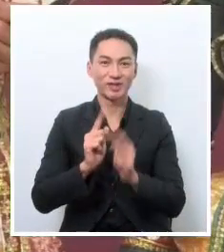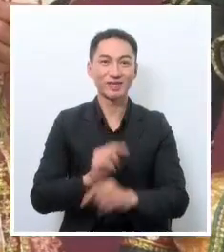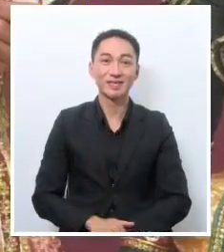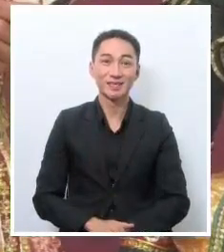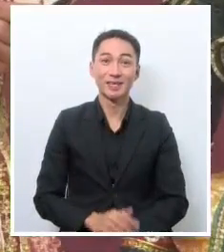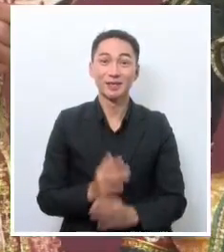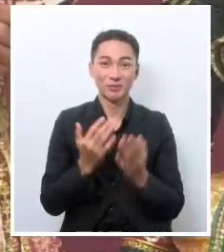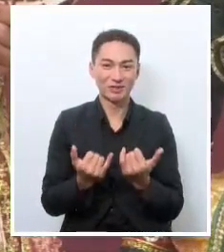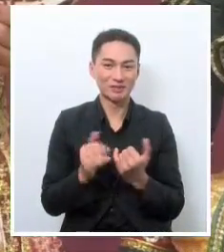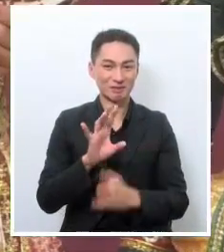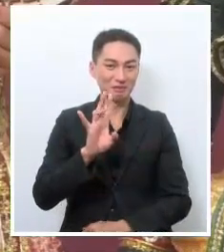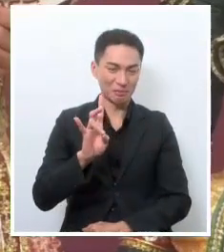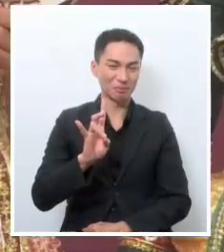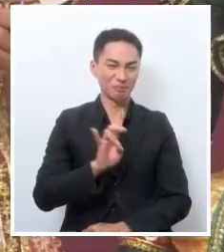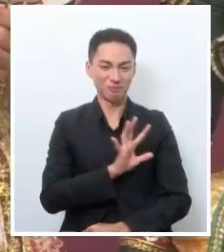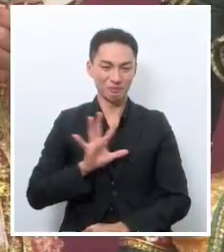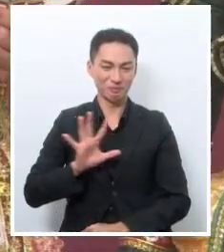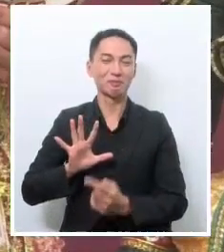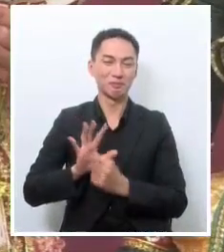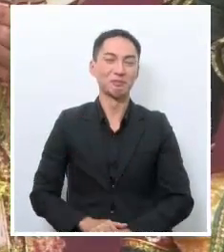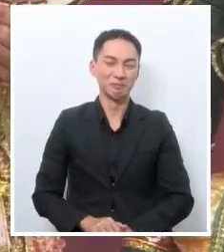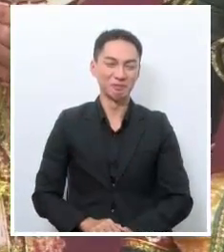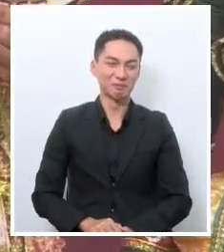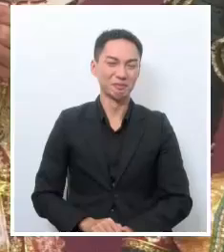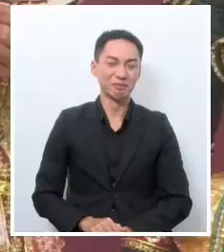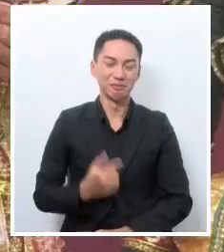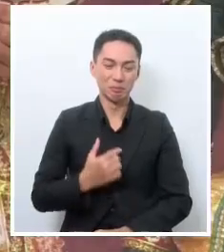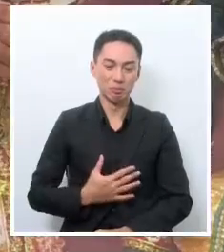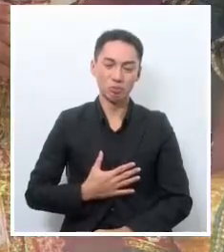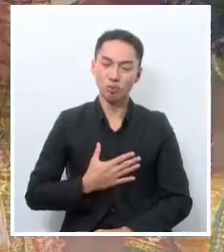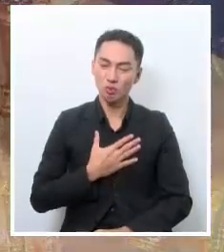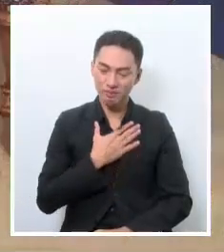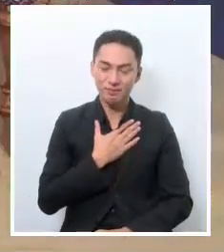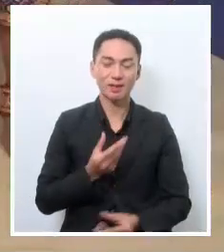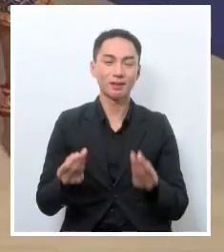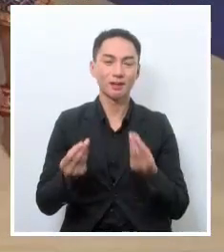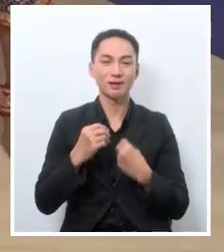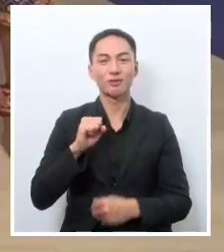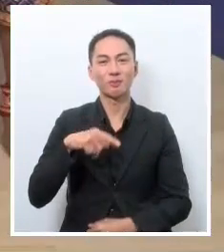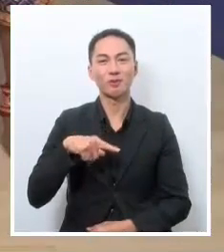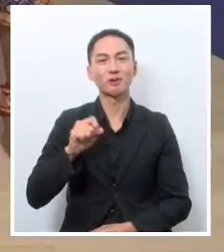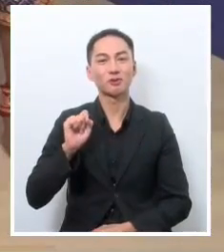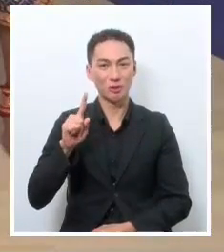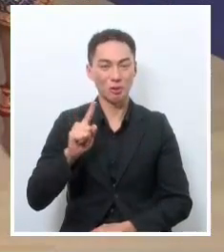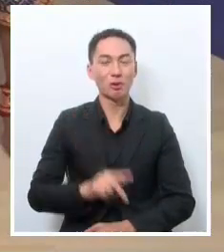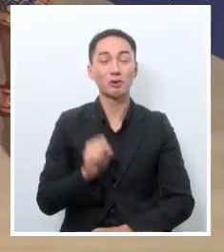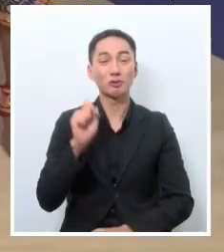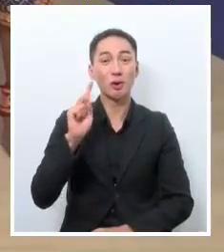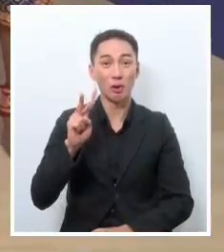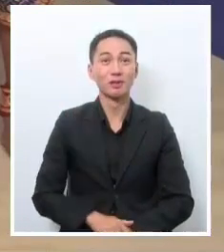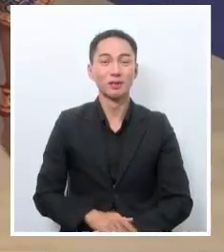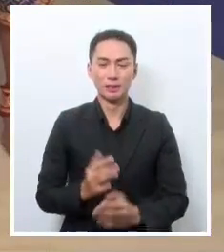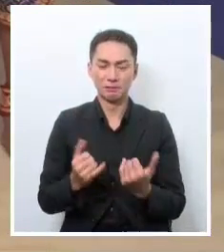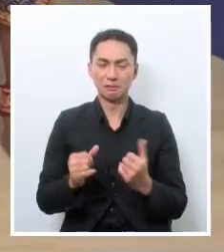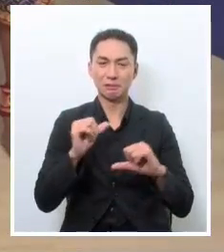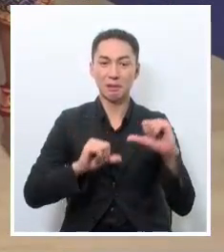กับนักเรียนทั้ง 7คนที่สร้างความภาคภูมิใจให้กับสปฐซึ่งต้องบอกเลยว่าในการแสดงครั้งนี้